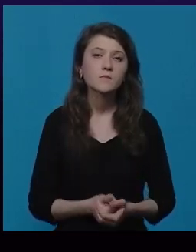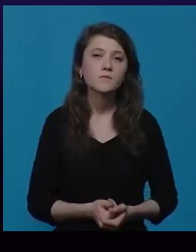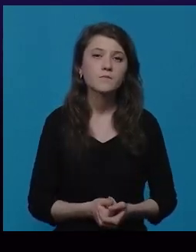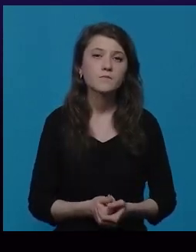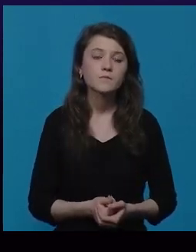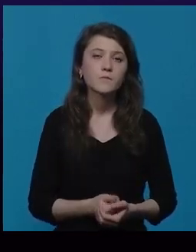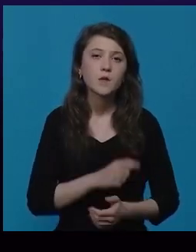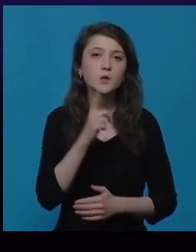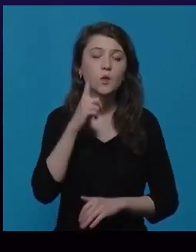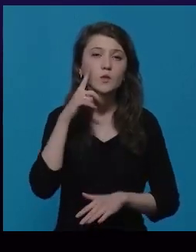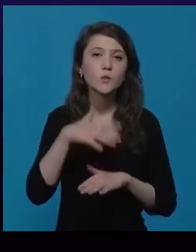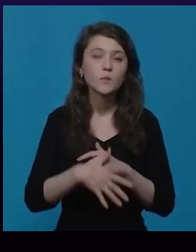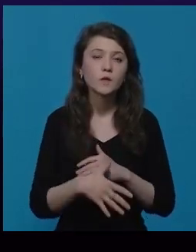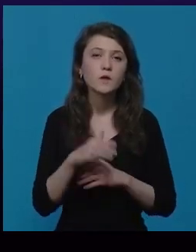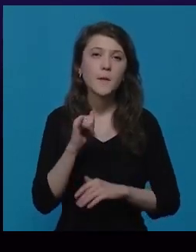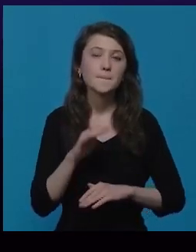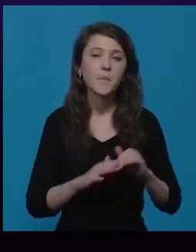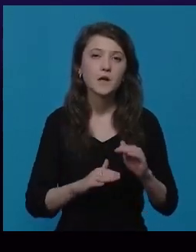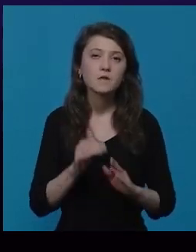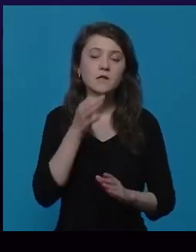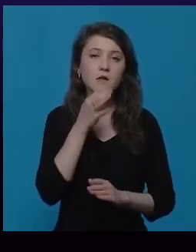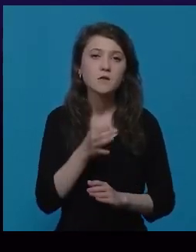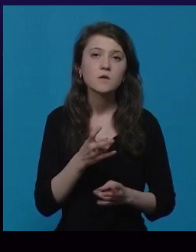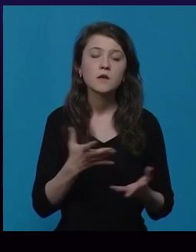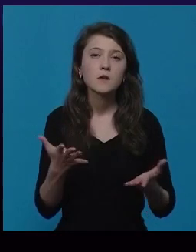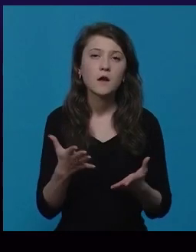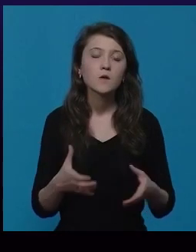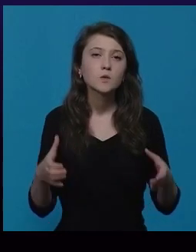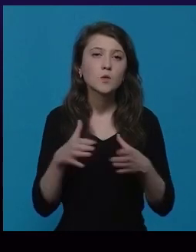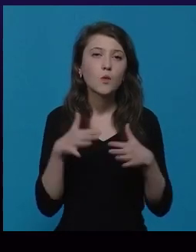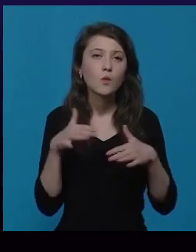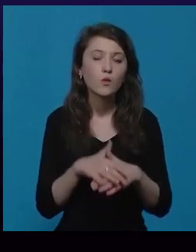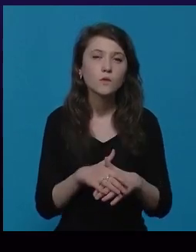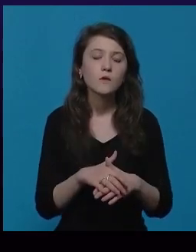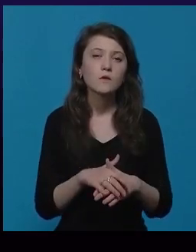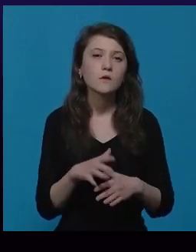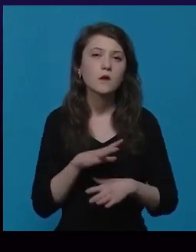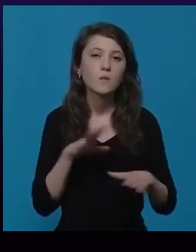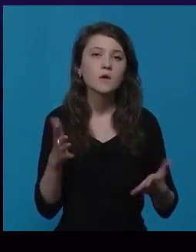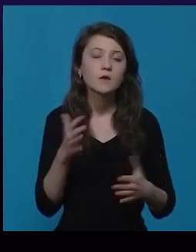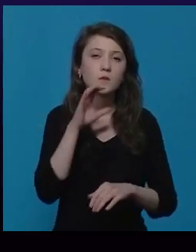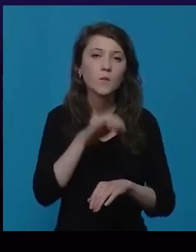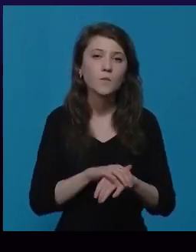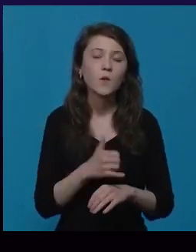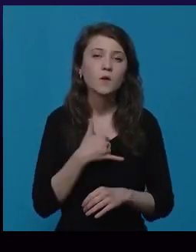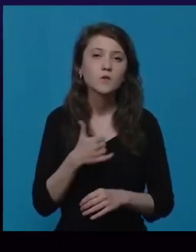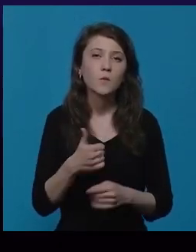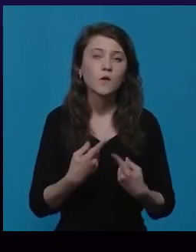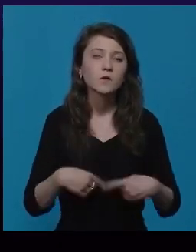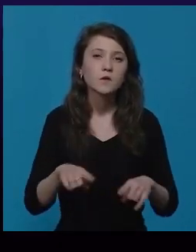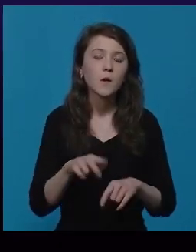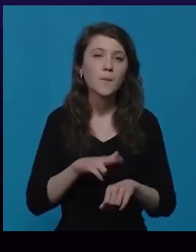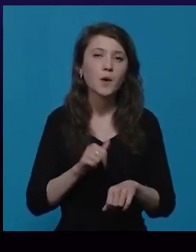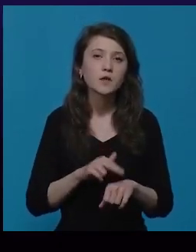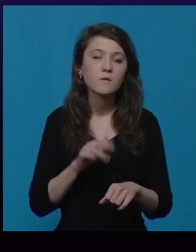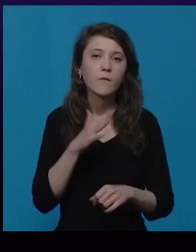з розумінням і практично, скажімо, ніде скупчення, ніде не було зафіксовано. Ну, опять же, в нас добре організована поліція в